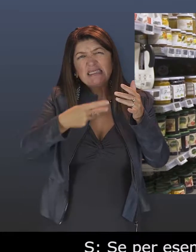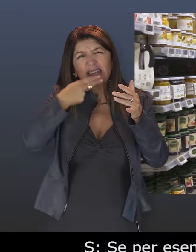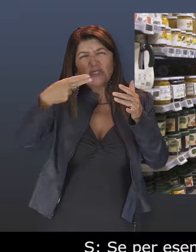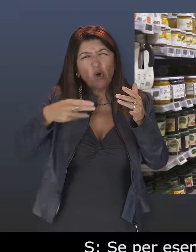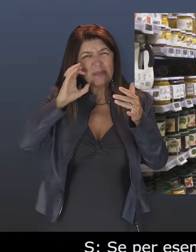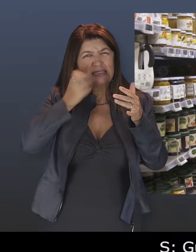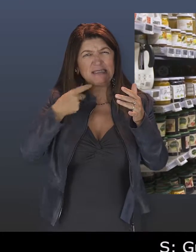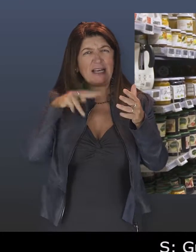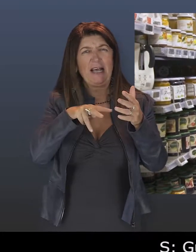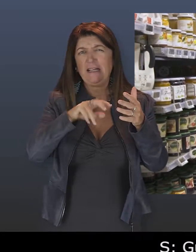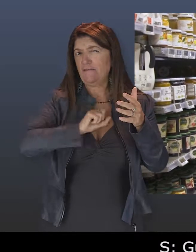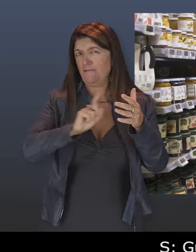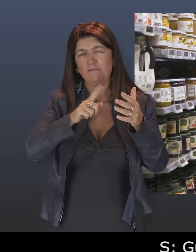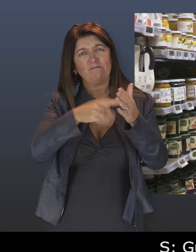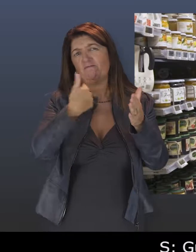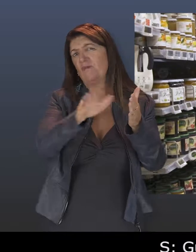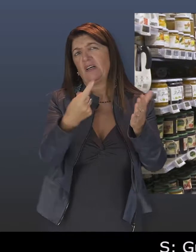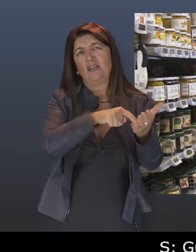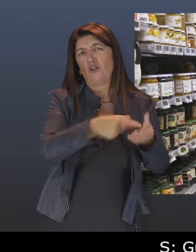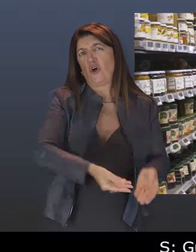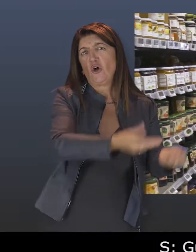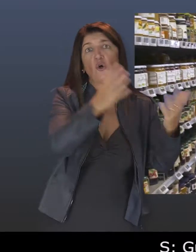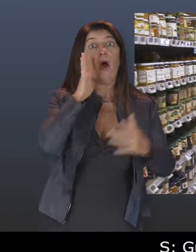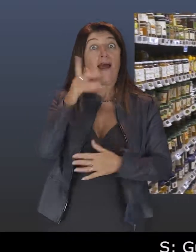perdere. Ah, guarda, lì c'è un bel esempio.